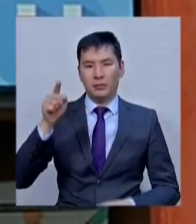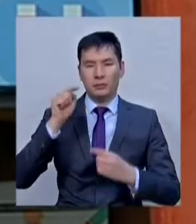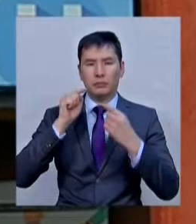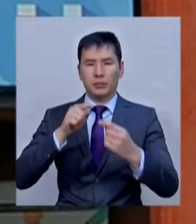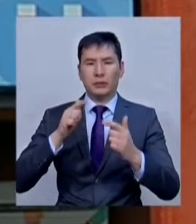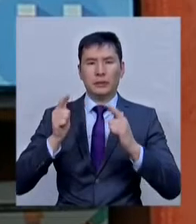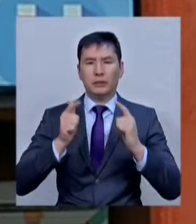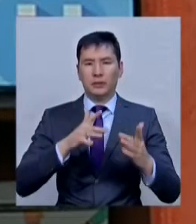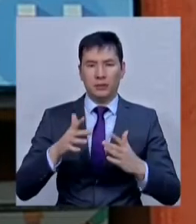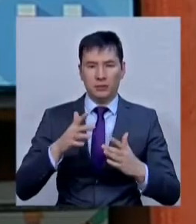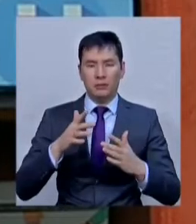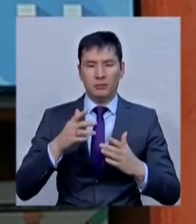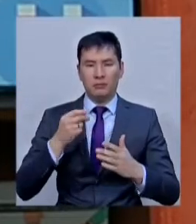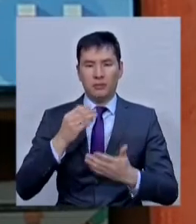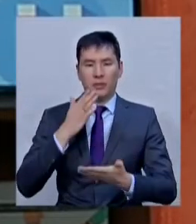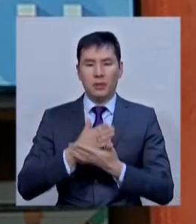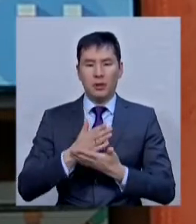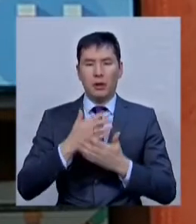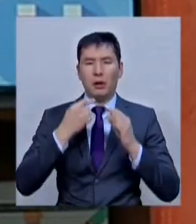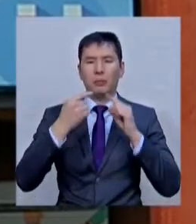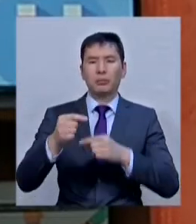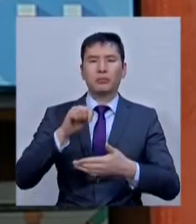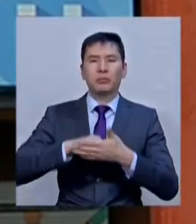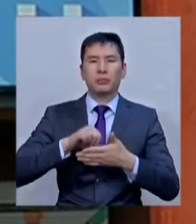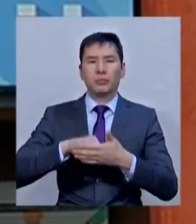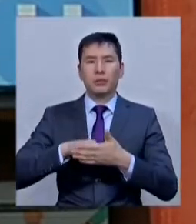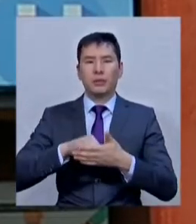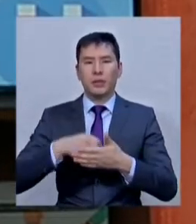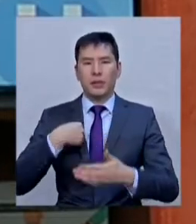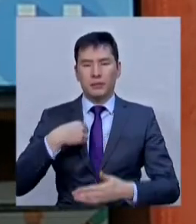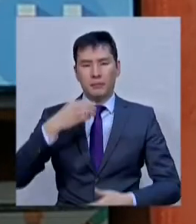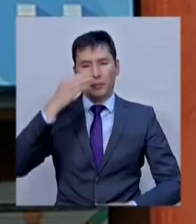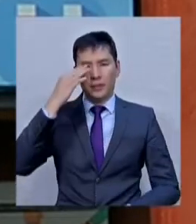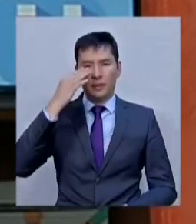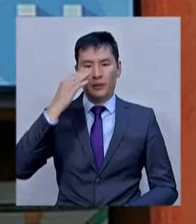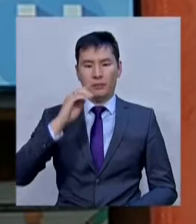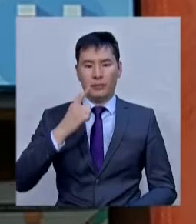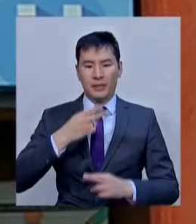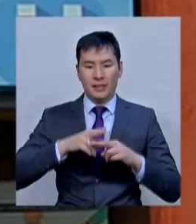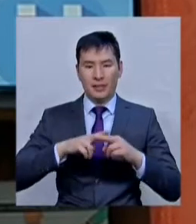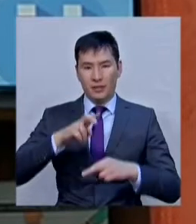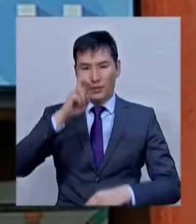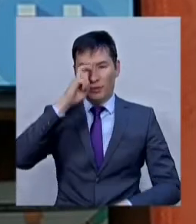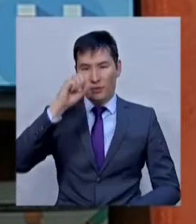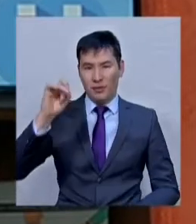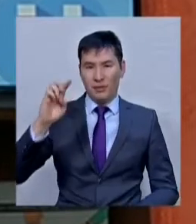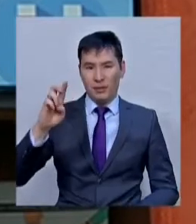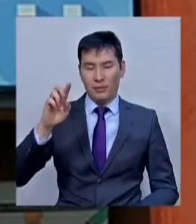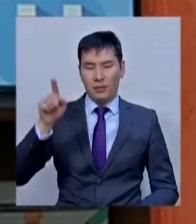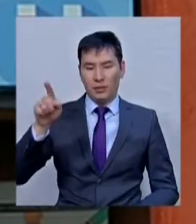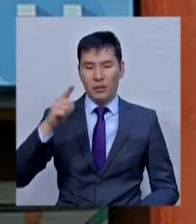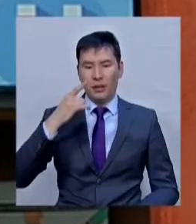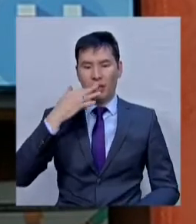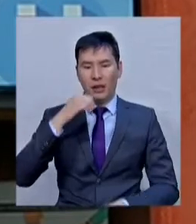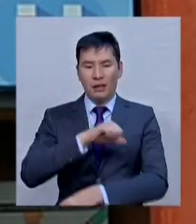деген ақпарат шықты. Енді қарсы болуының негізгі себебін мен былай көремін. Өйткені бұл мемлекетте шетелдік